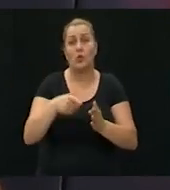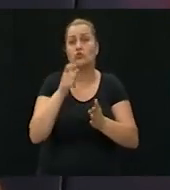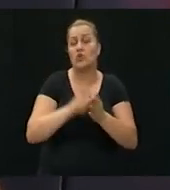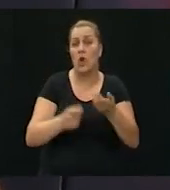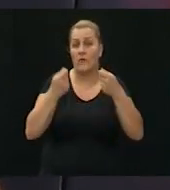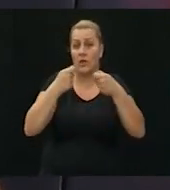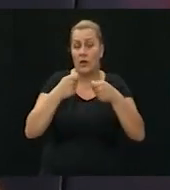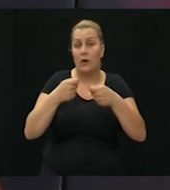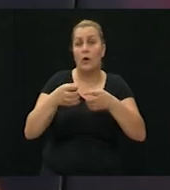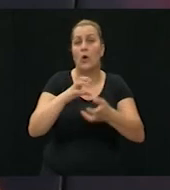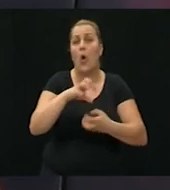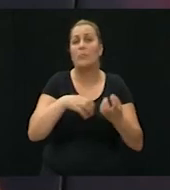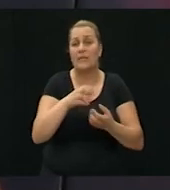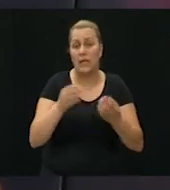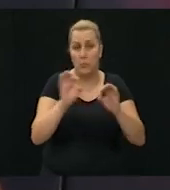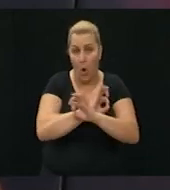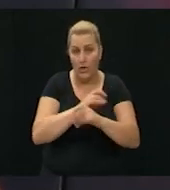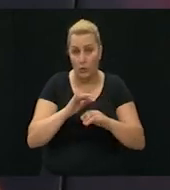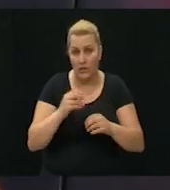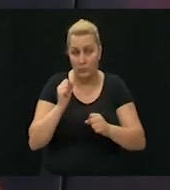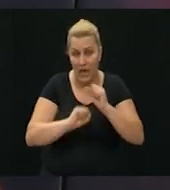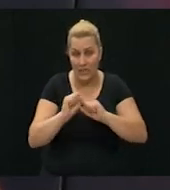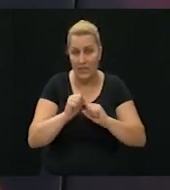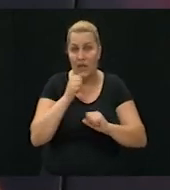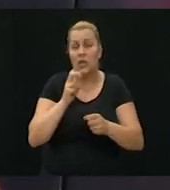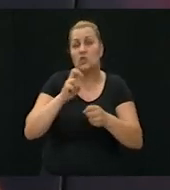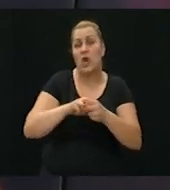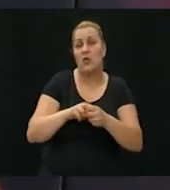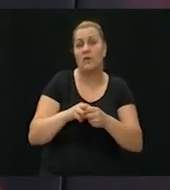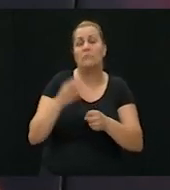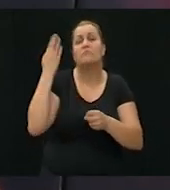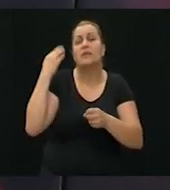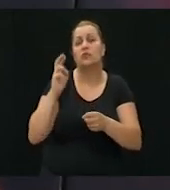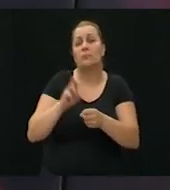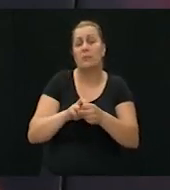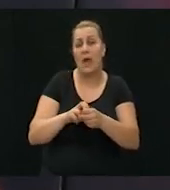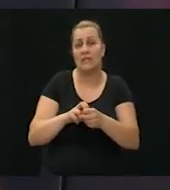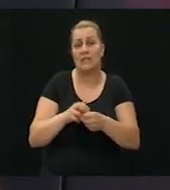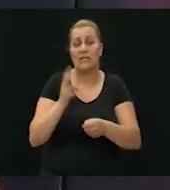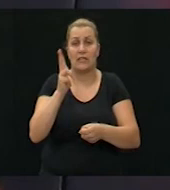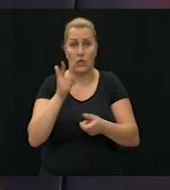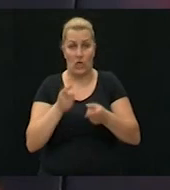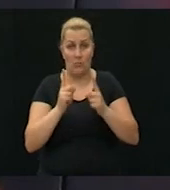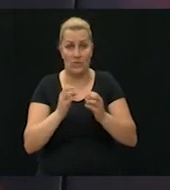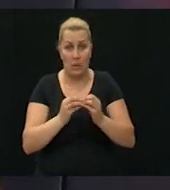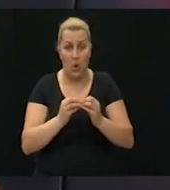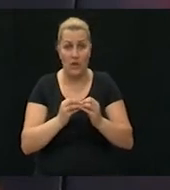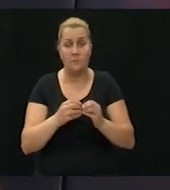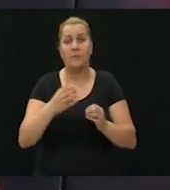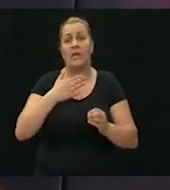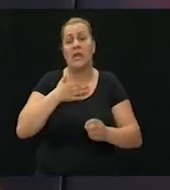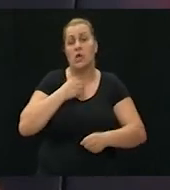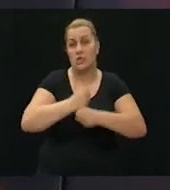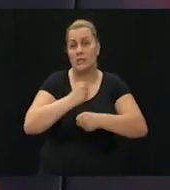članovi obitelji poginulih branitelja i članovi pripadnici bivši Treće Imotske bojne. Naša